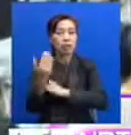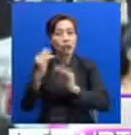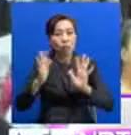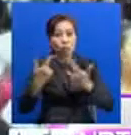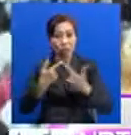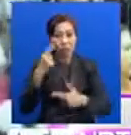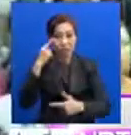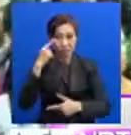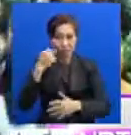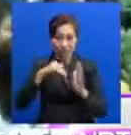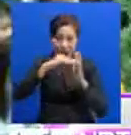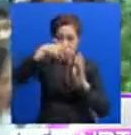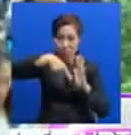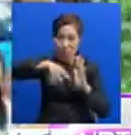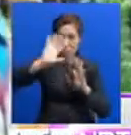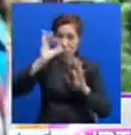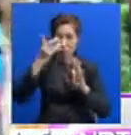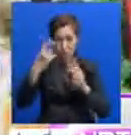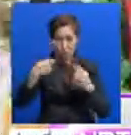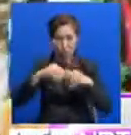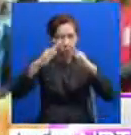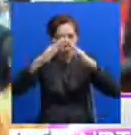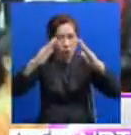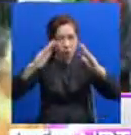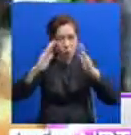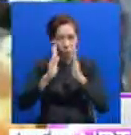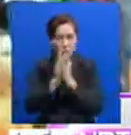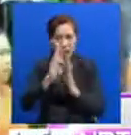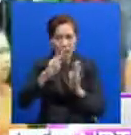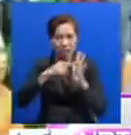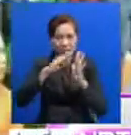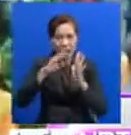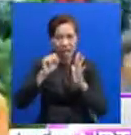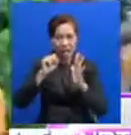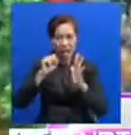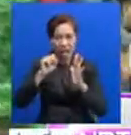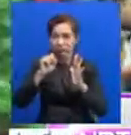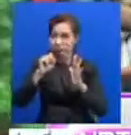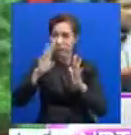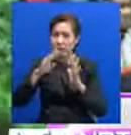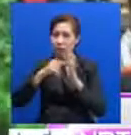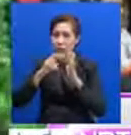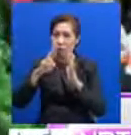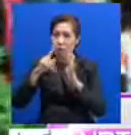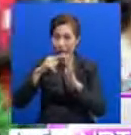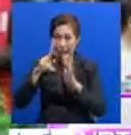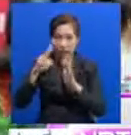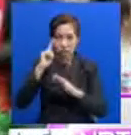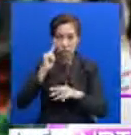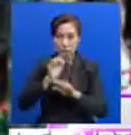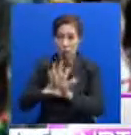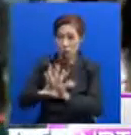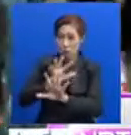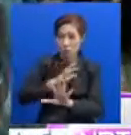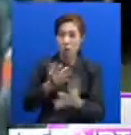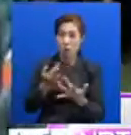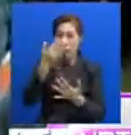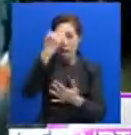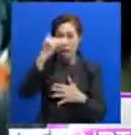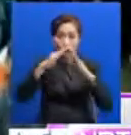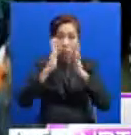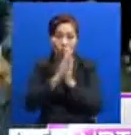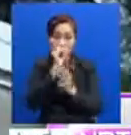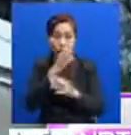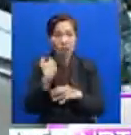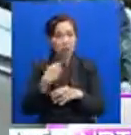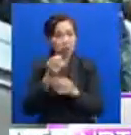เมืองจังหวัดพิษณุโลกเช้าวันนี้หนึ่งนั่นไปด้วยประชาชนหลังทางวัดประกาศจัดงานโปรยทานจากเงินแสนและ iPhone 6